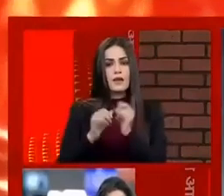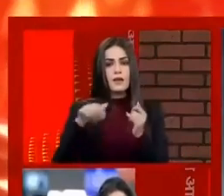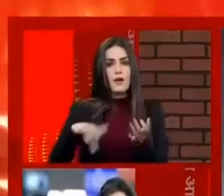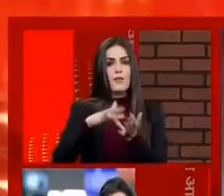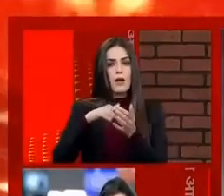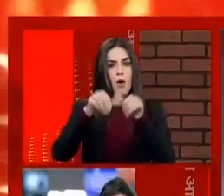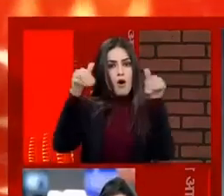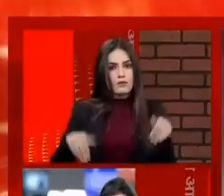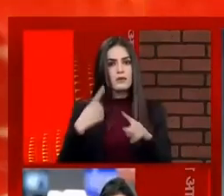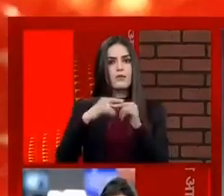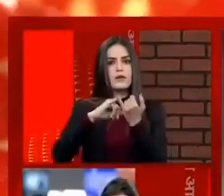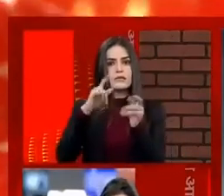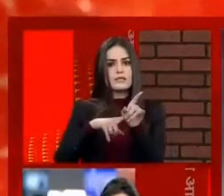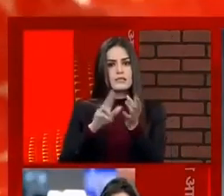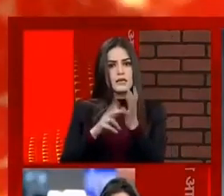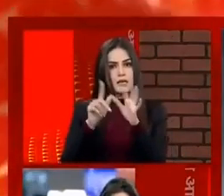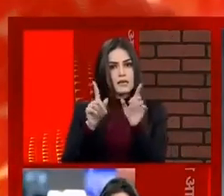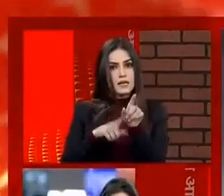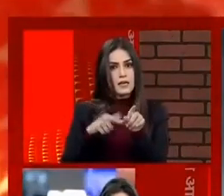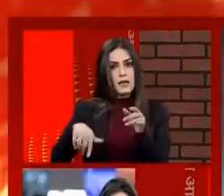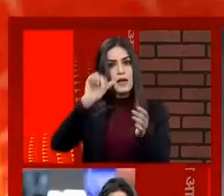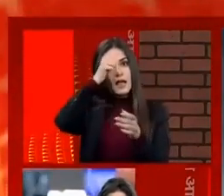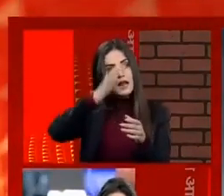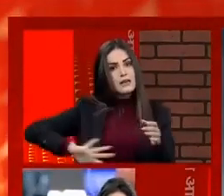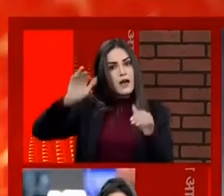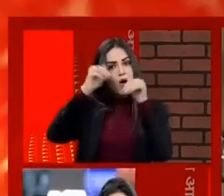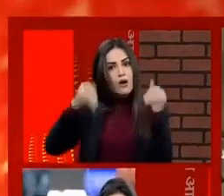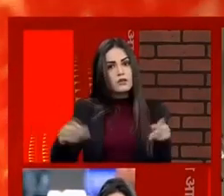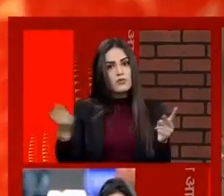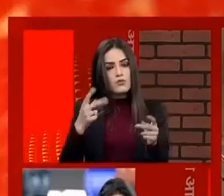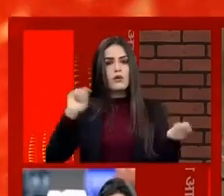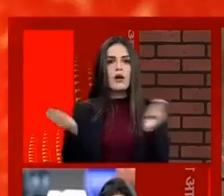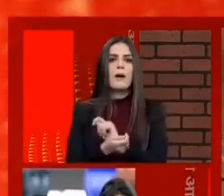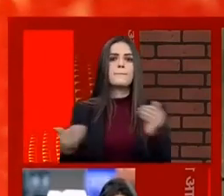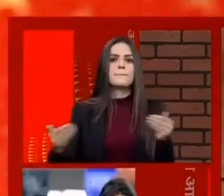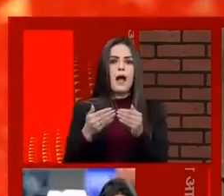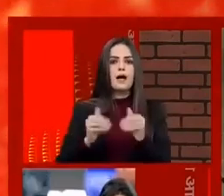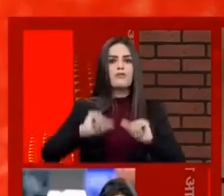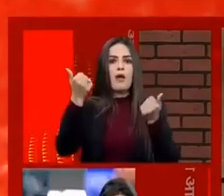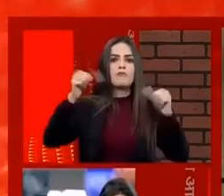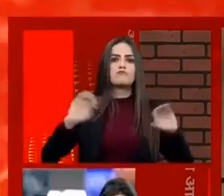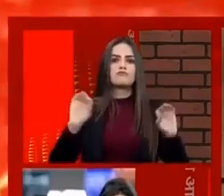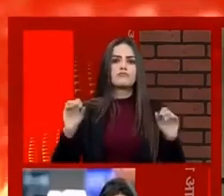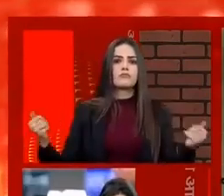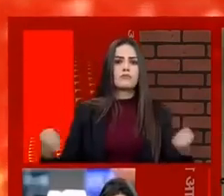और ऑस्ट्रेलिया के बीच टेस्ट मैच ड्रॉ हुआ। इसे भारत की जीत के तौर पर देखा जा रहा